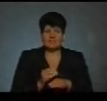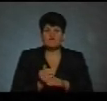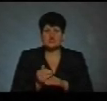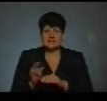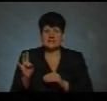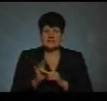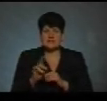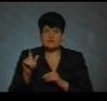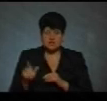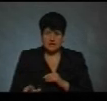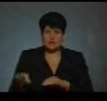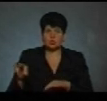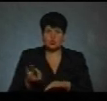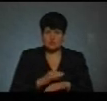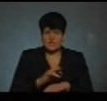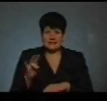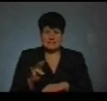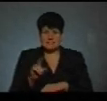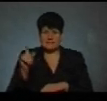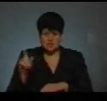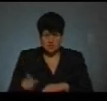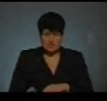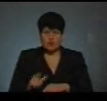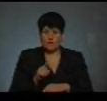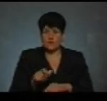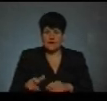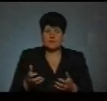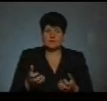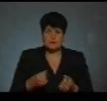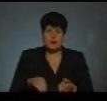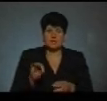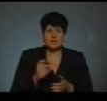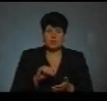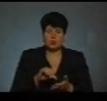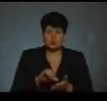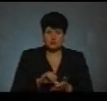священника, дружини священника, людей, які брали участь в хорі,